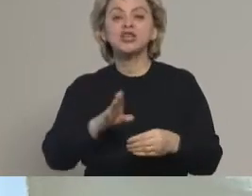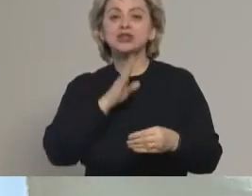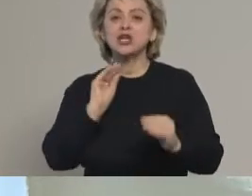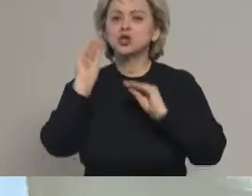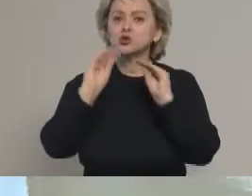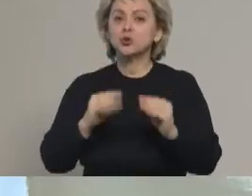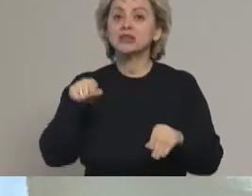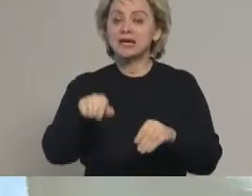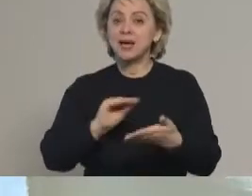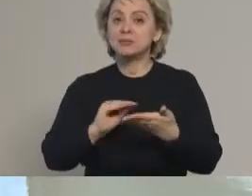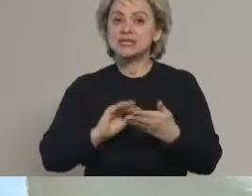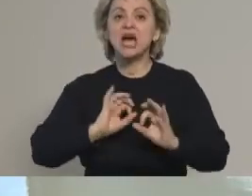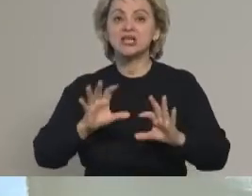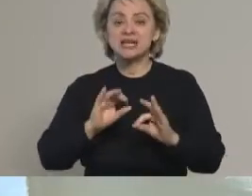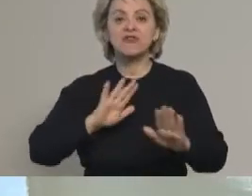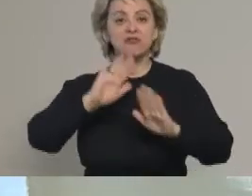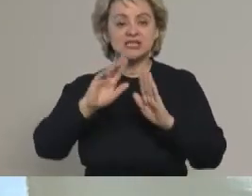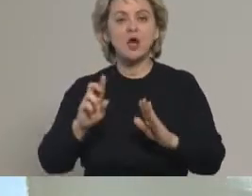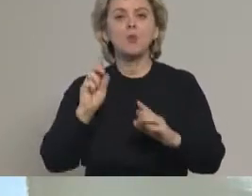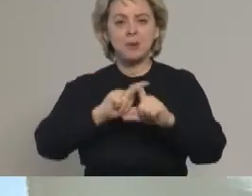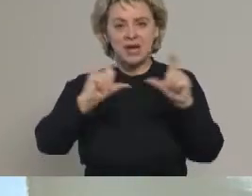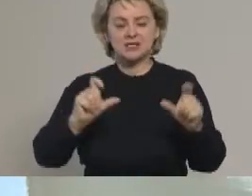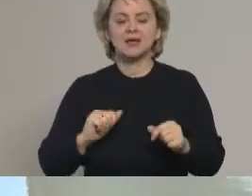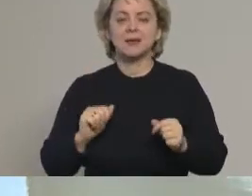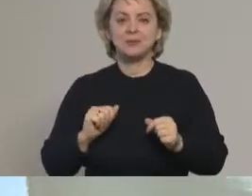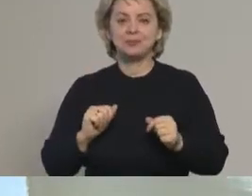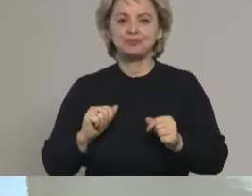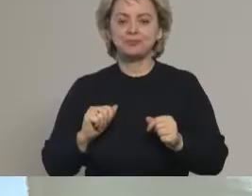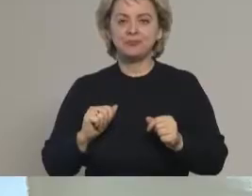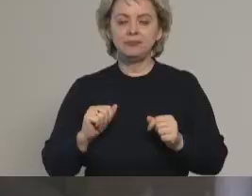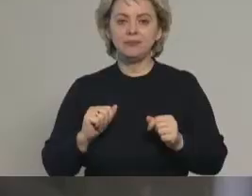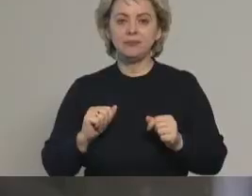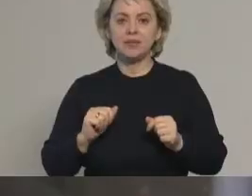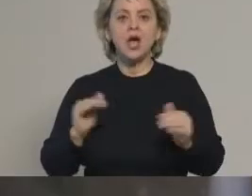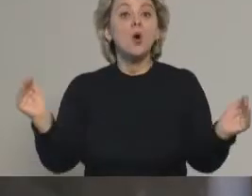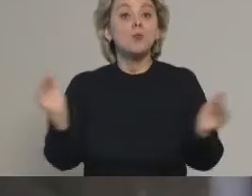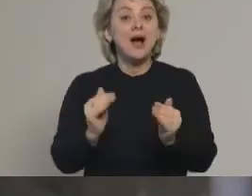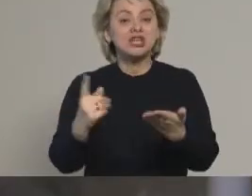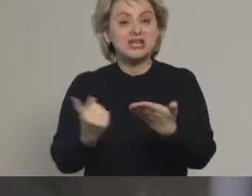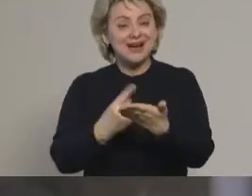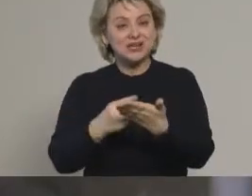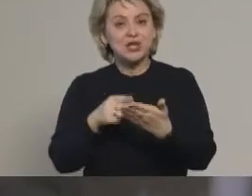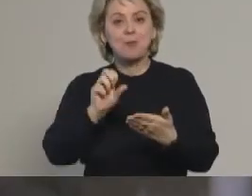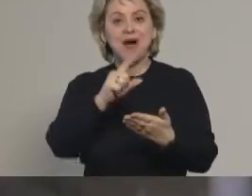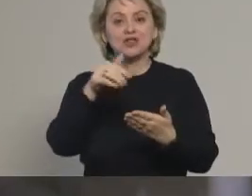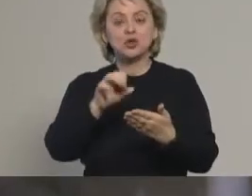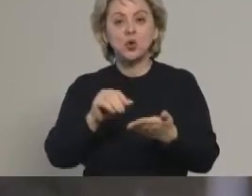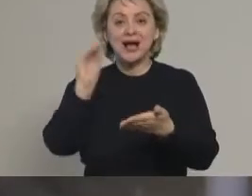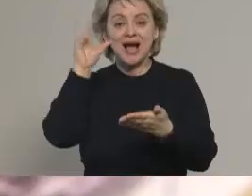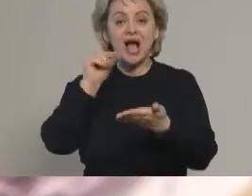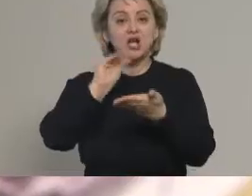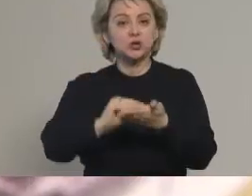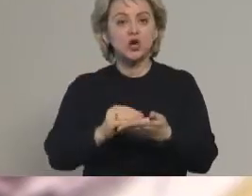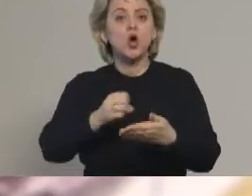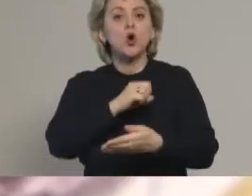дамских штучках тогда писали, рассказывает выставка в публичной библиотеке. Небольшая книжица «Пандора. Календарь роскоши и